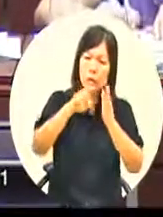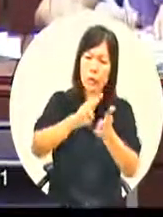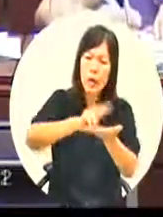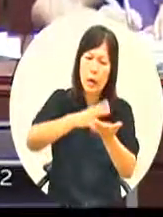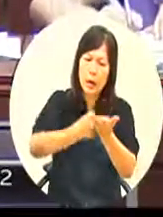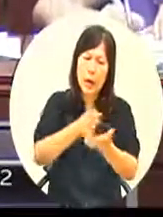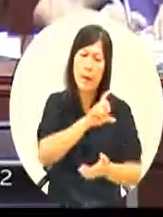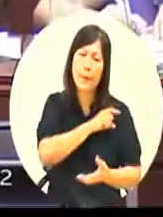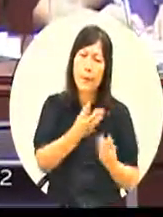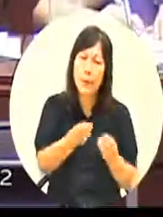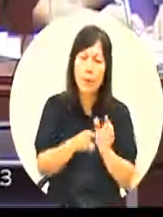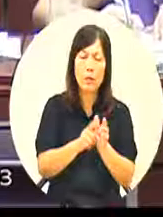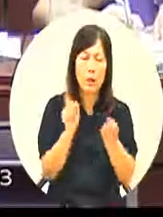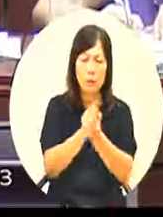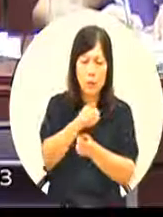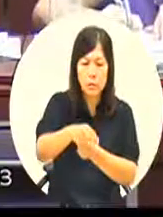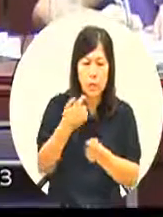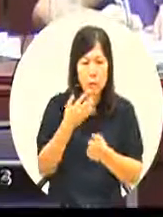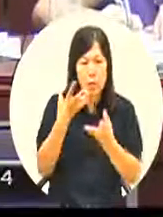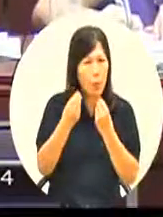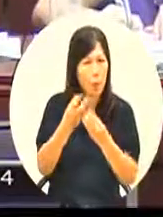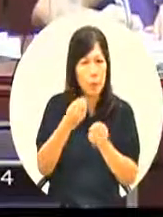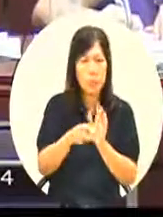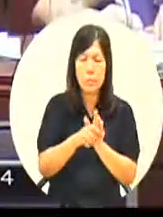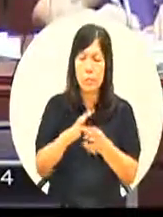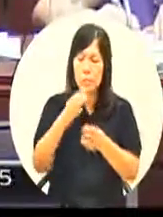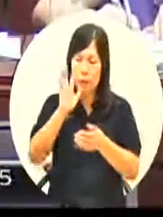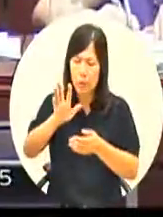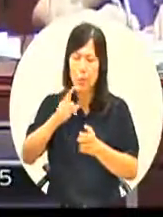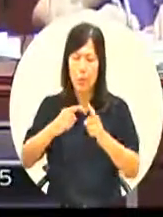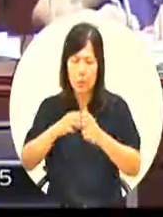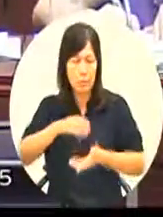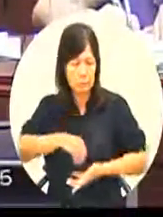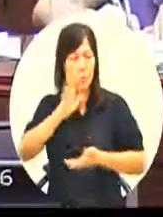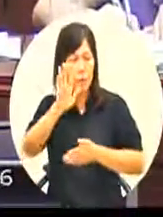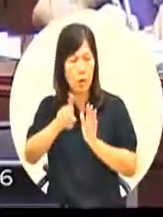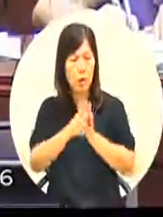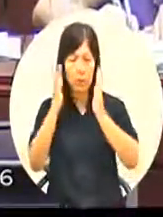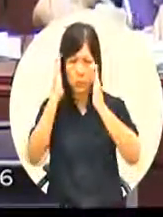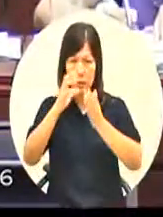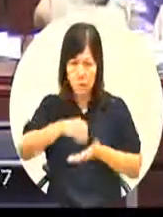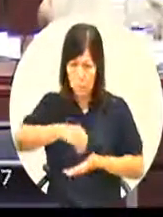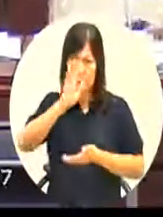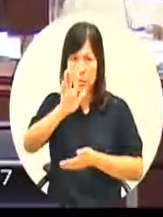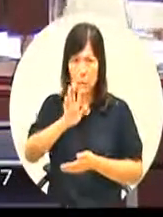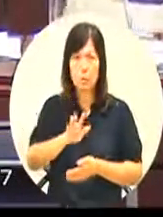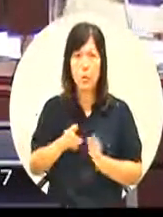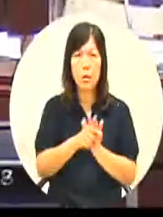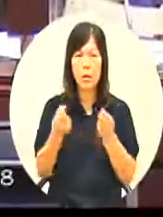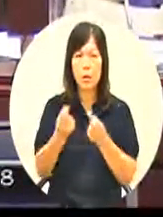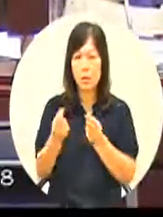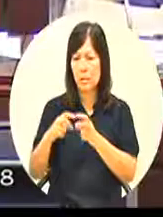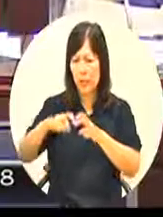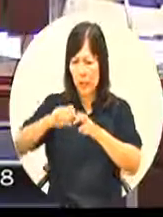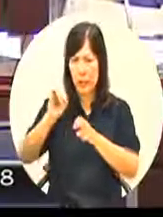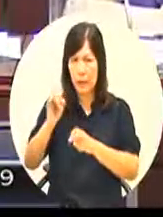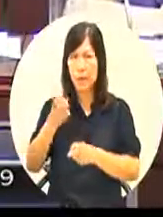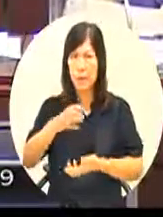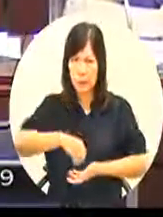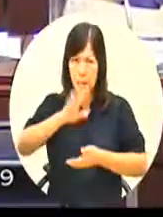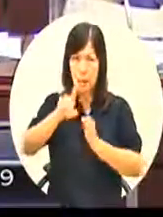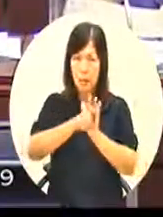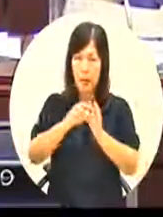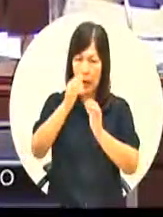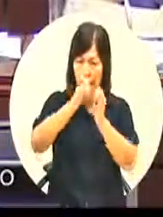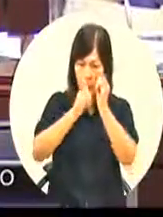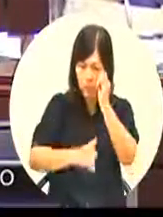那因为他们不了解这个作业要点，是要有人提案的，要有人正式提个案。就像刚才李议员提到的，经过这个历史